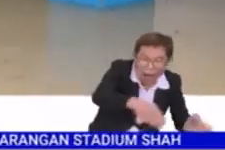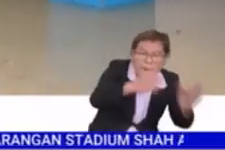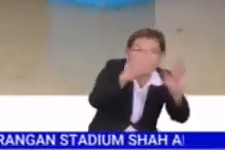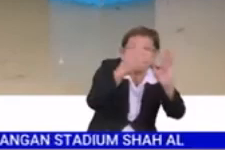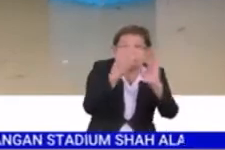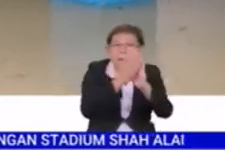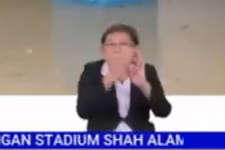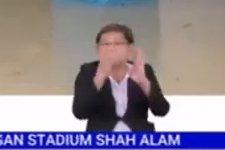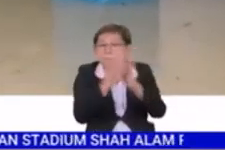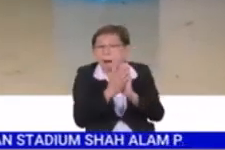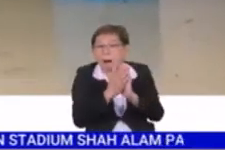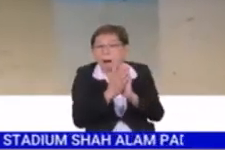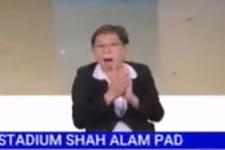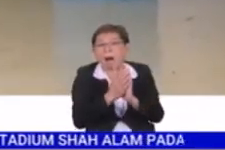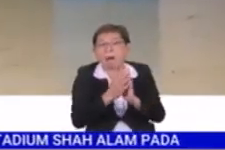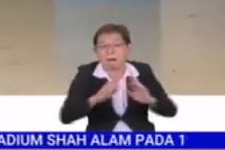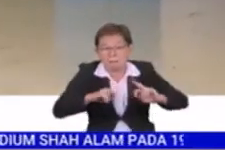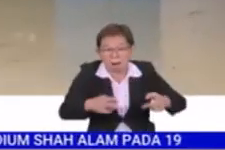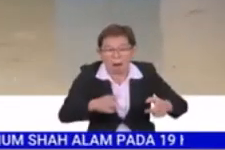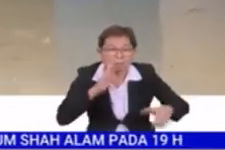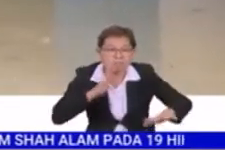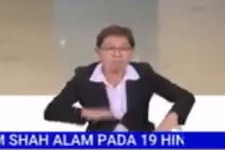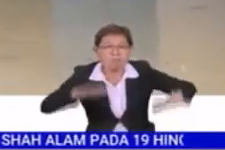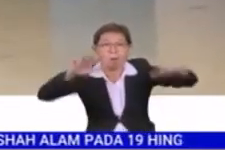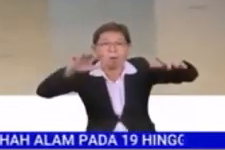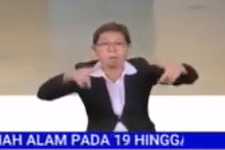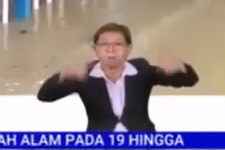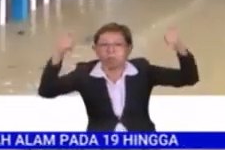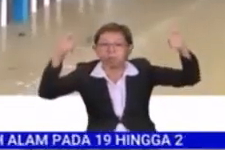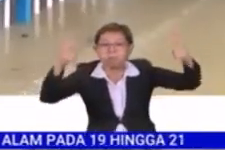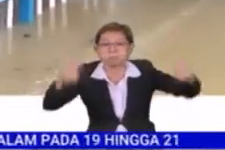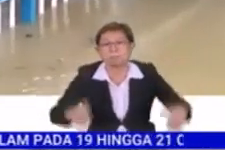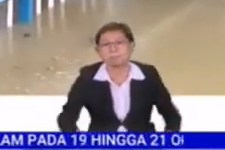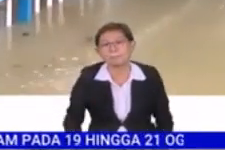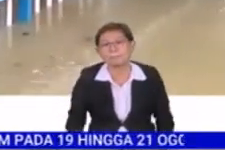Banda yang menyebabkan pelakunya banjir kilat